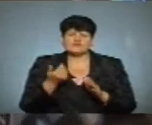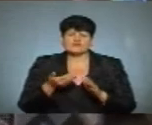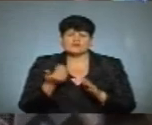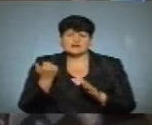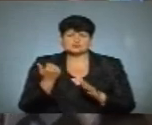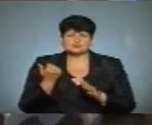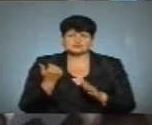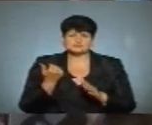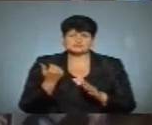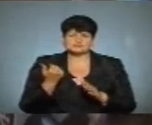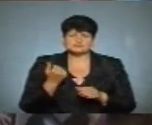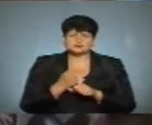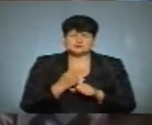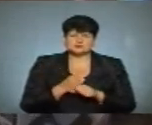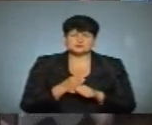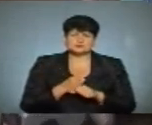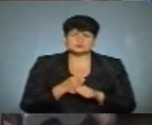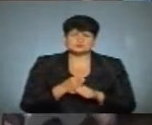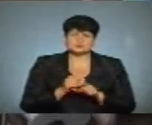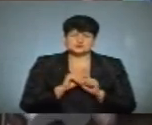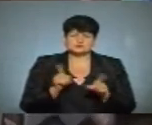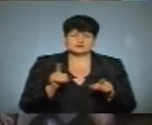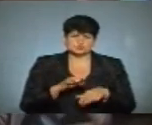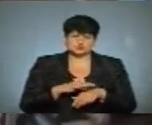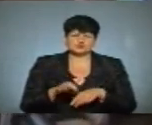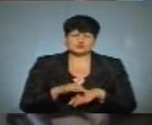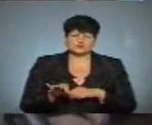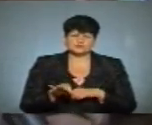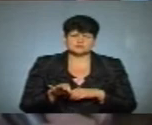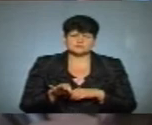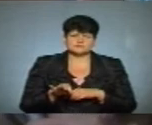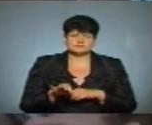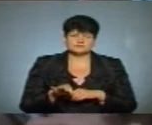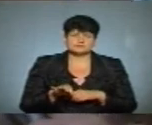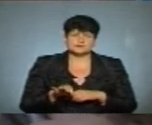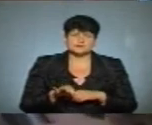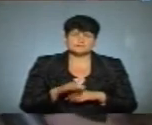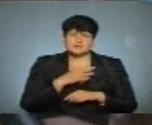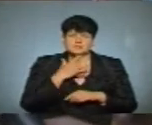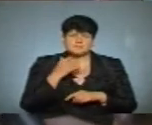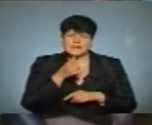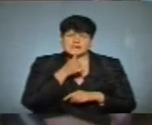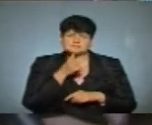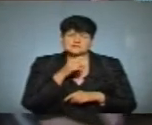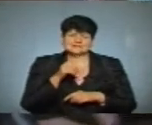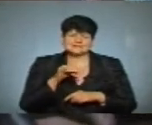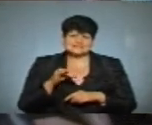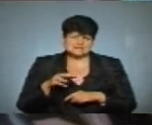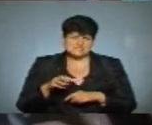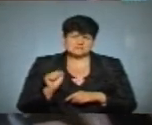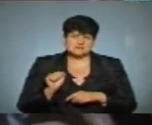складову вчинення злочину з особливою жорстокістю. Адже багатьма експертизами,